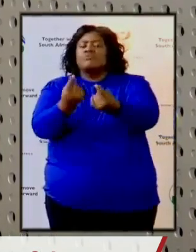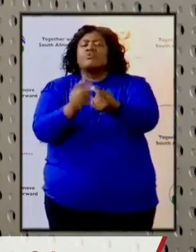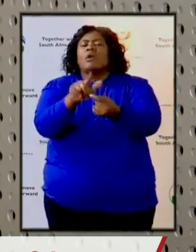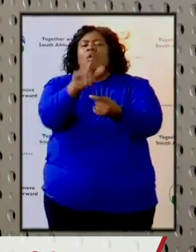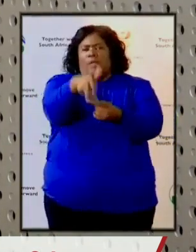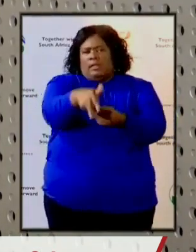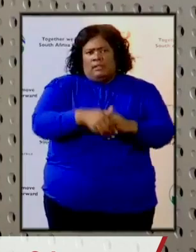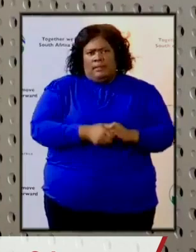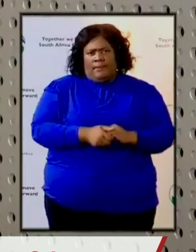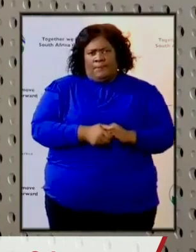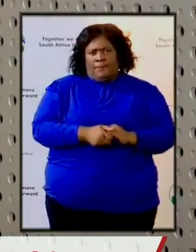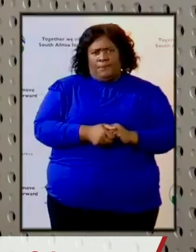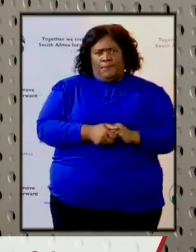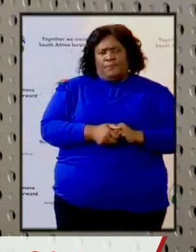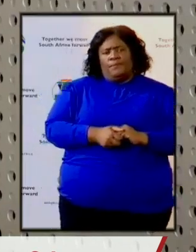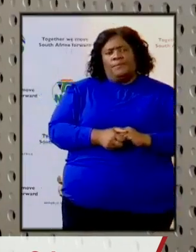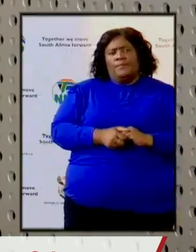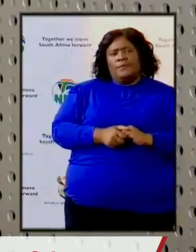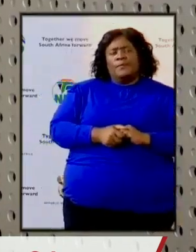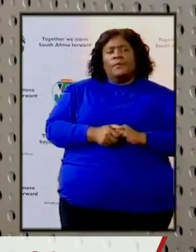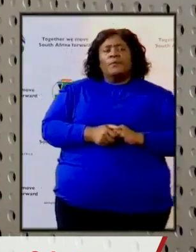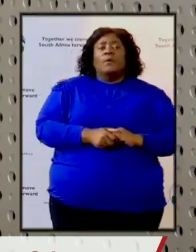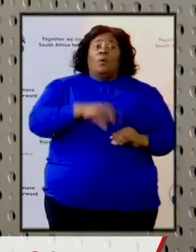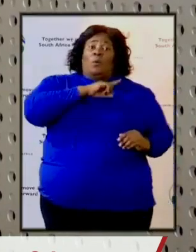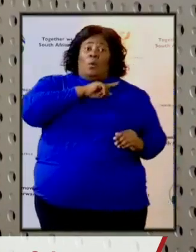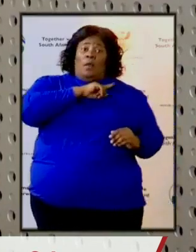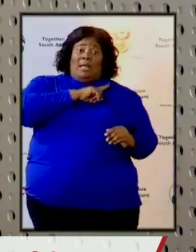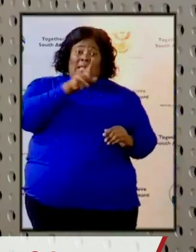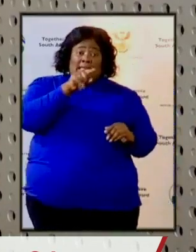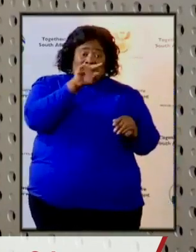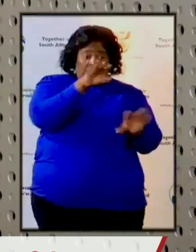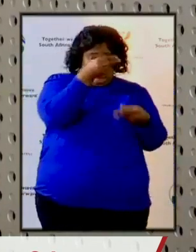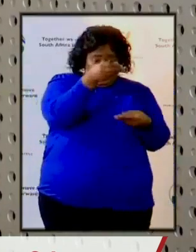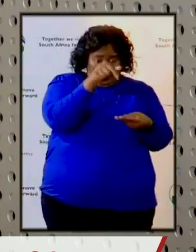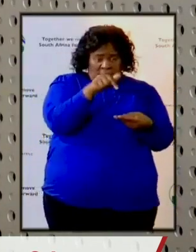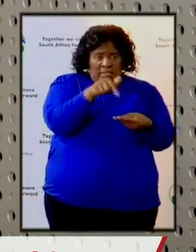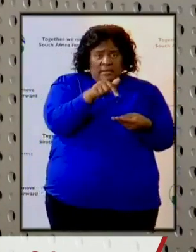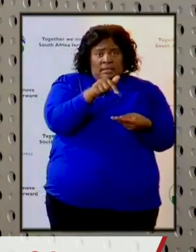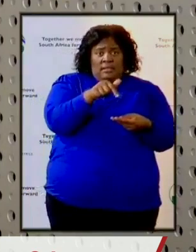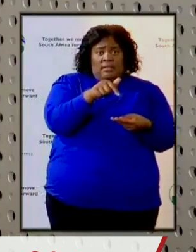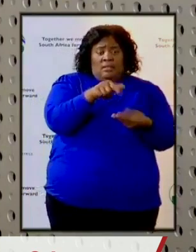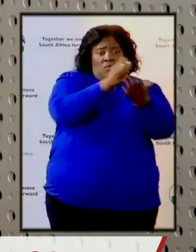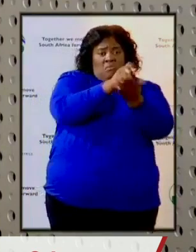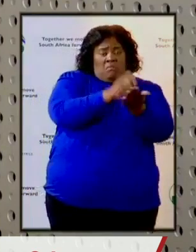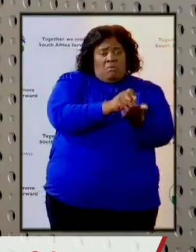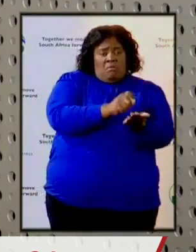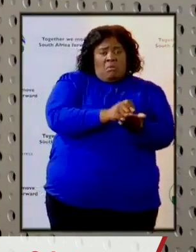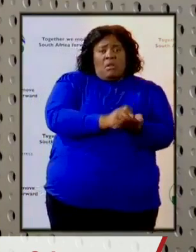Ngoba lo mqingo le awubhaliwe phela